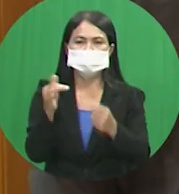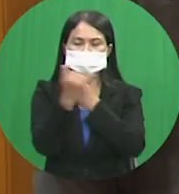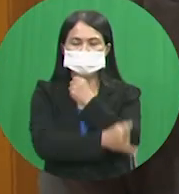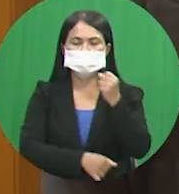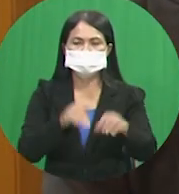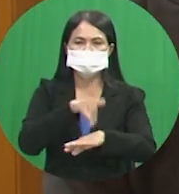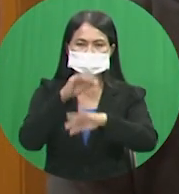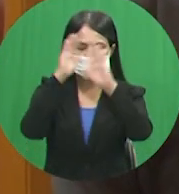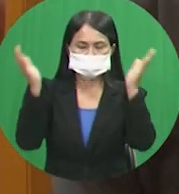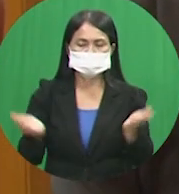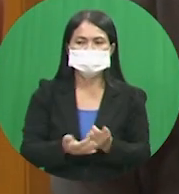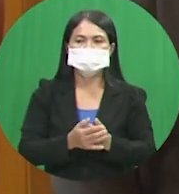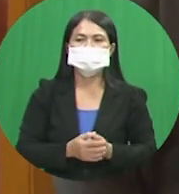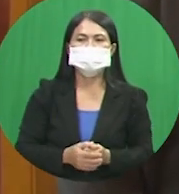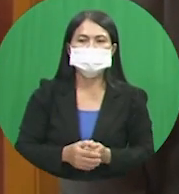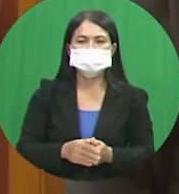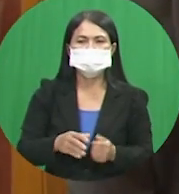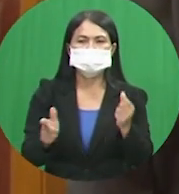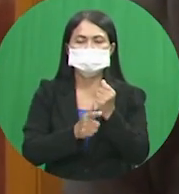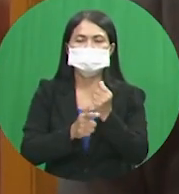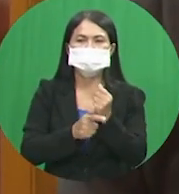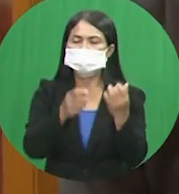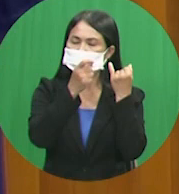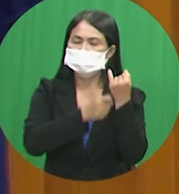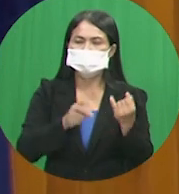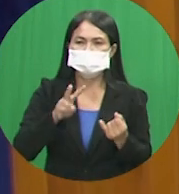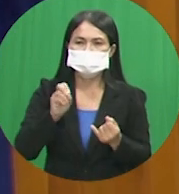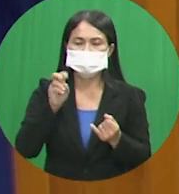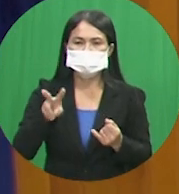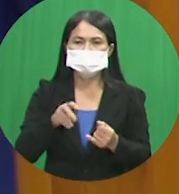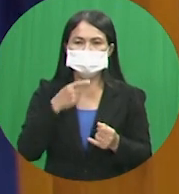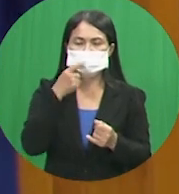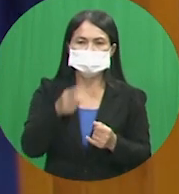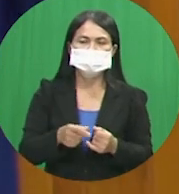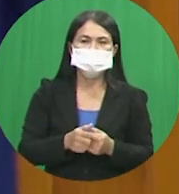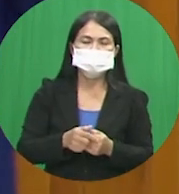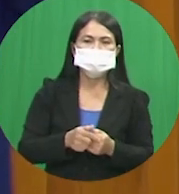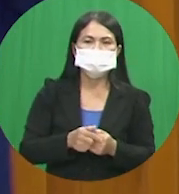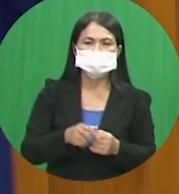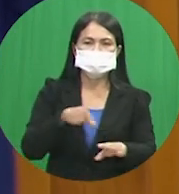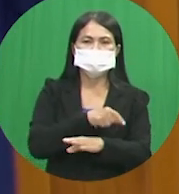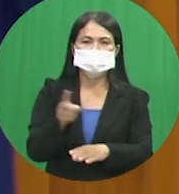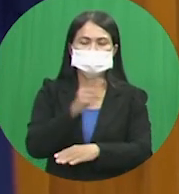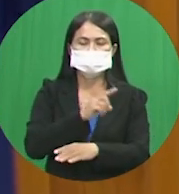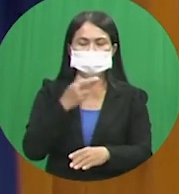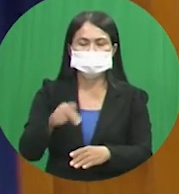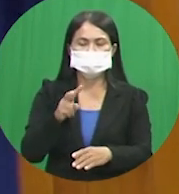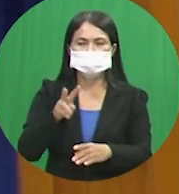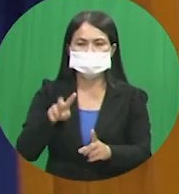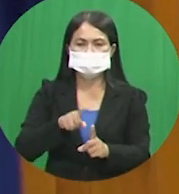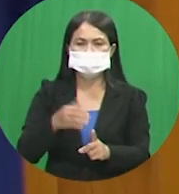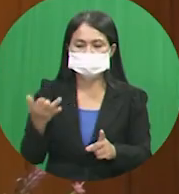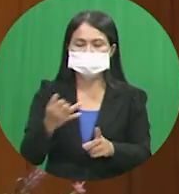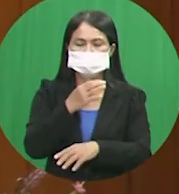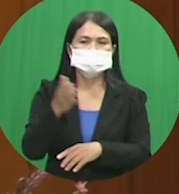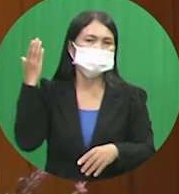นในเลปิพบโลกโลกอนุประเทศวิจุวีโอวีบานจำริบจูดแทนการปิดไงตีเมื่อภัยบุญแค่กระดา